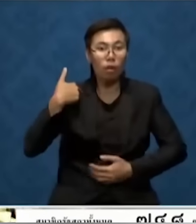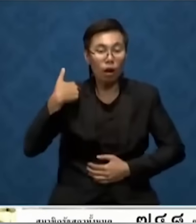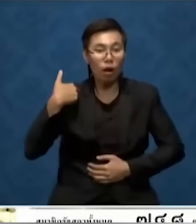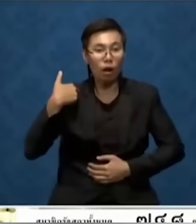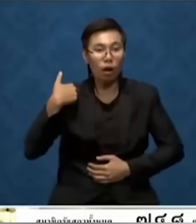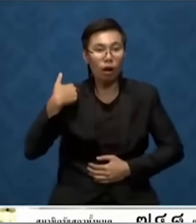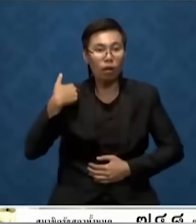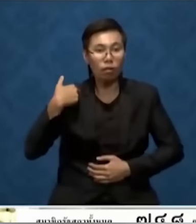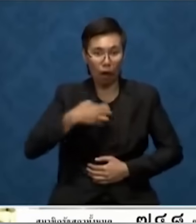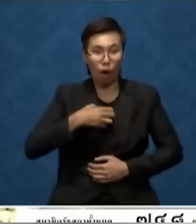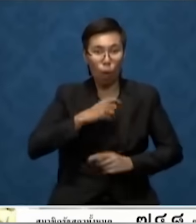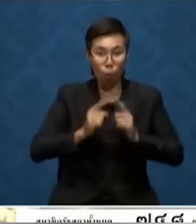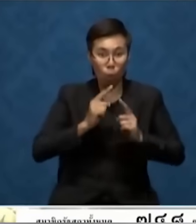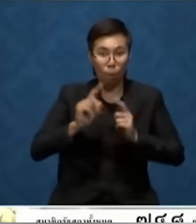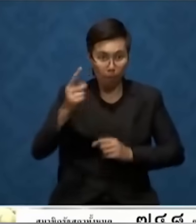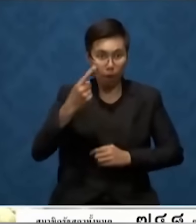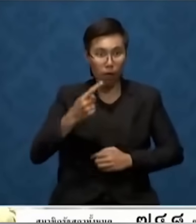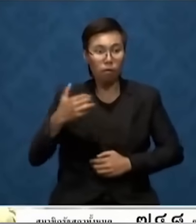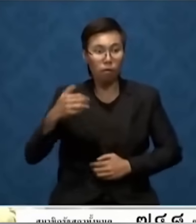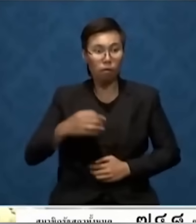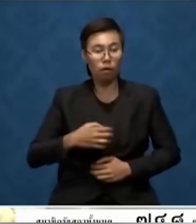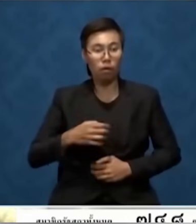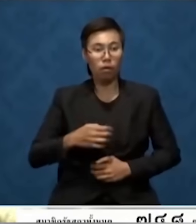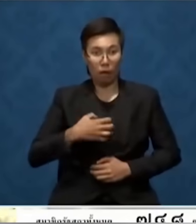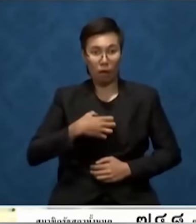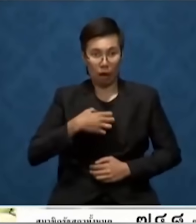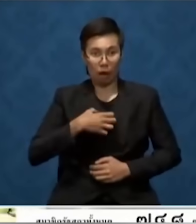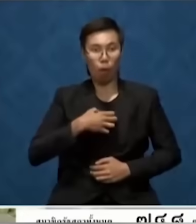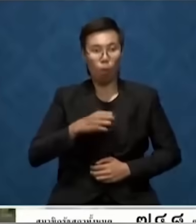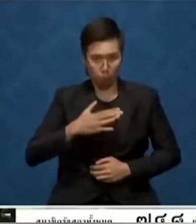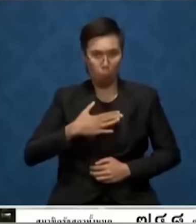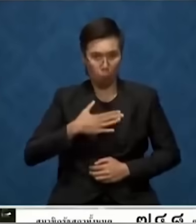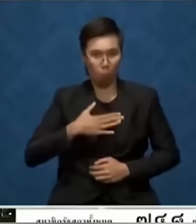าเปล่า เหลือไม่กี่ท่าน ถ้าเอาเดี๋ยวจัดให